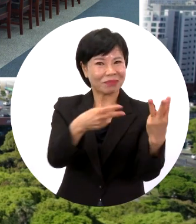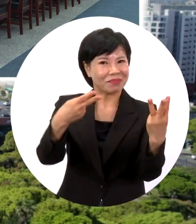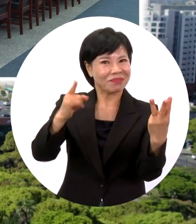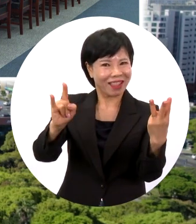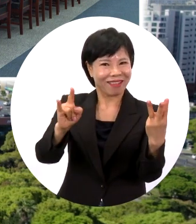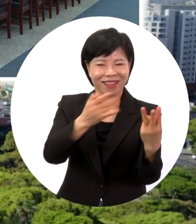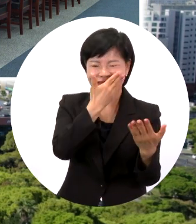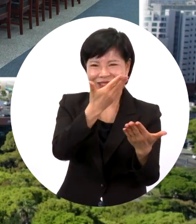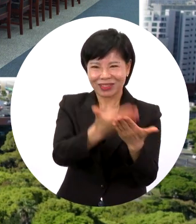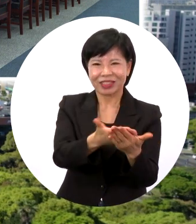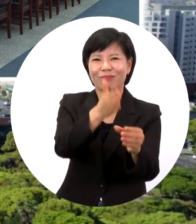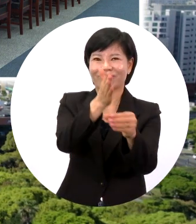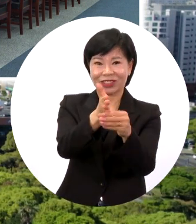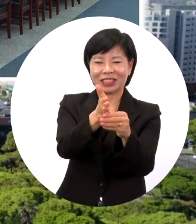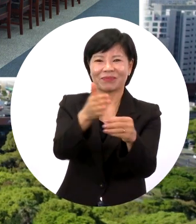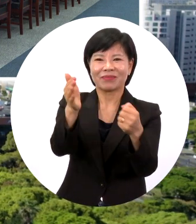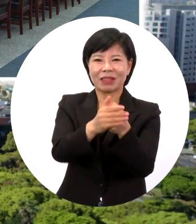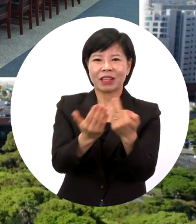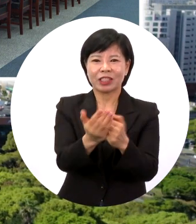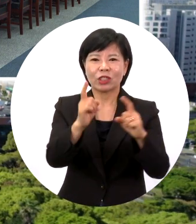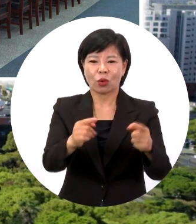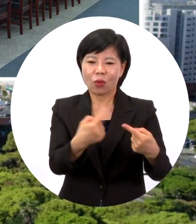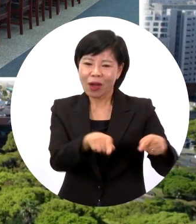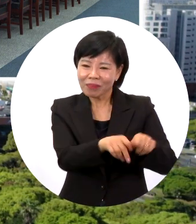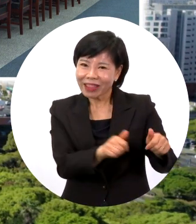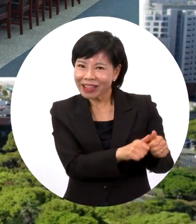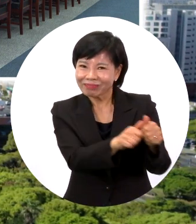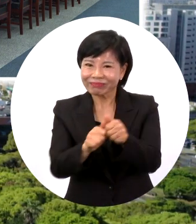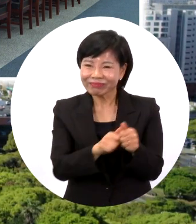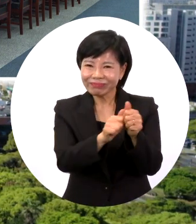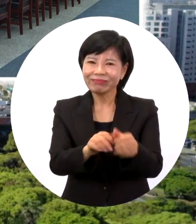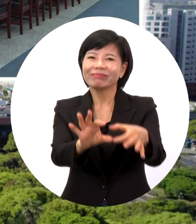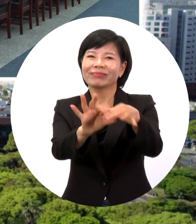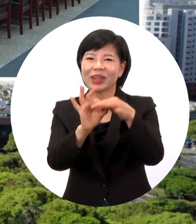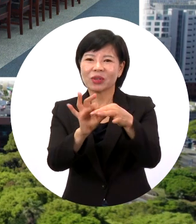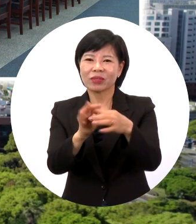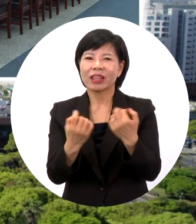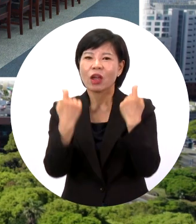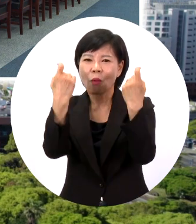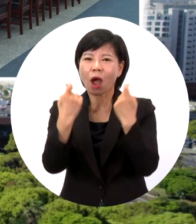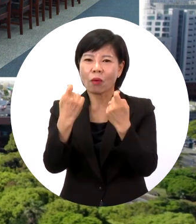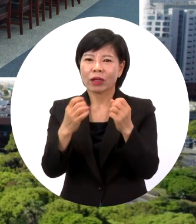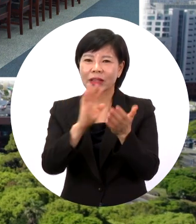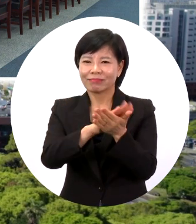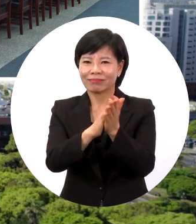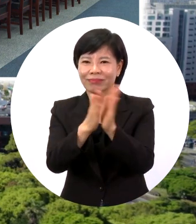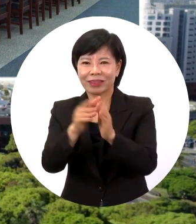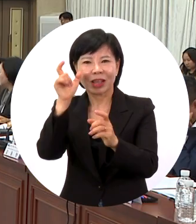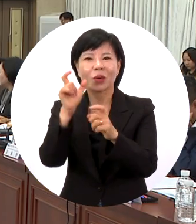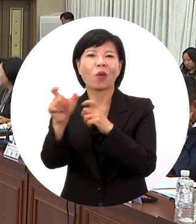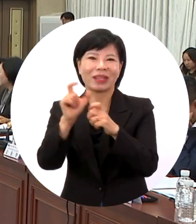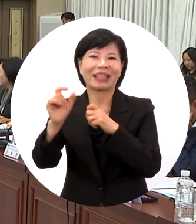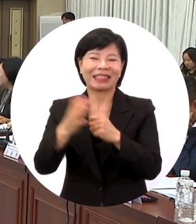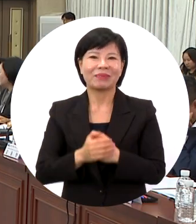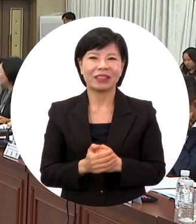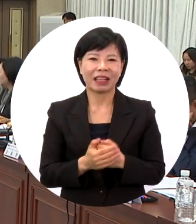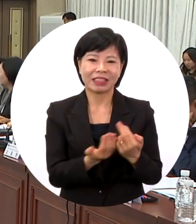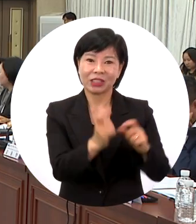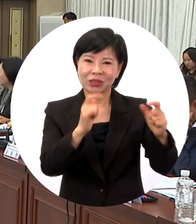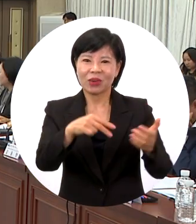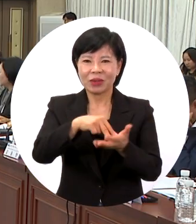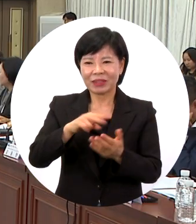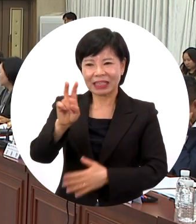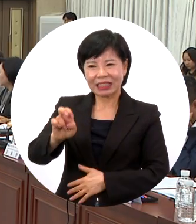키워드 실천에 방점을 둔 제주와의 약속 캠페인을 통해 제주 관광의 새로운 전환을 모색합니다.